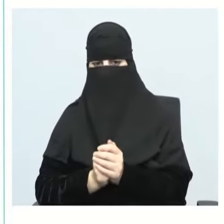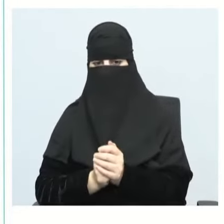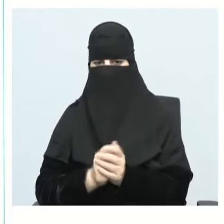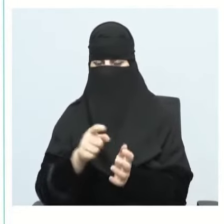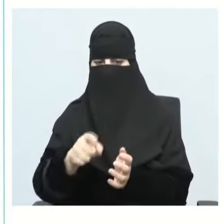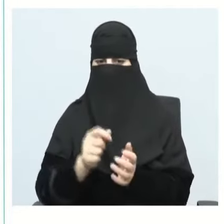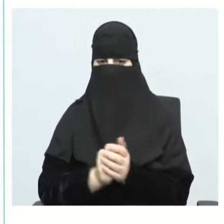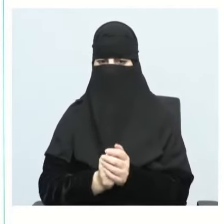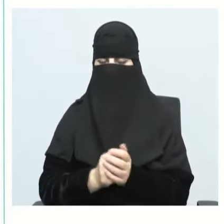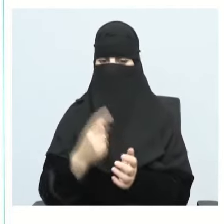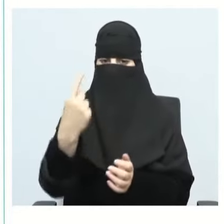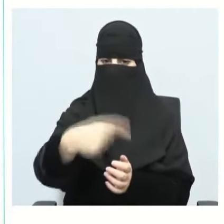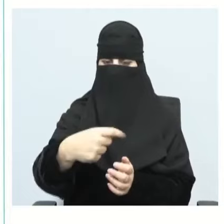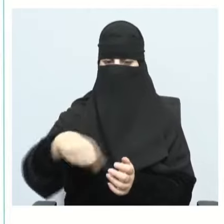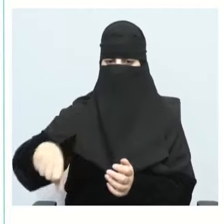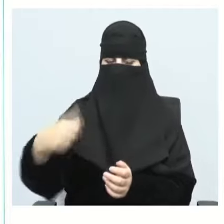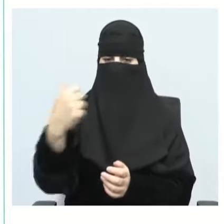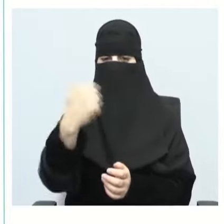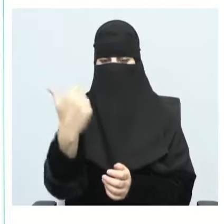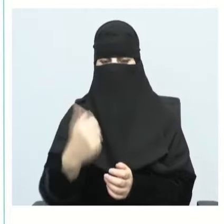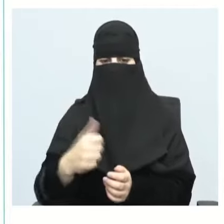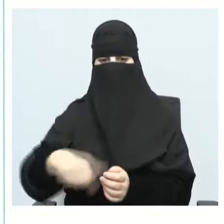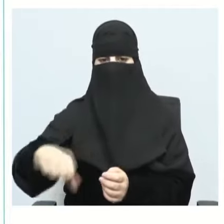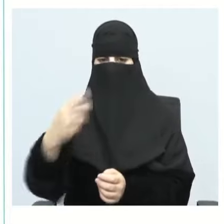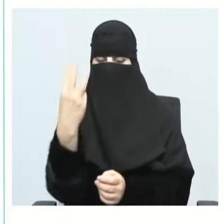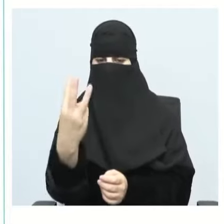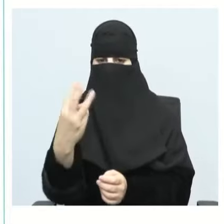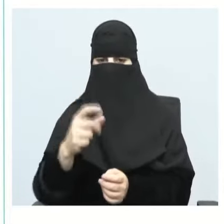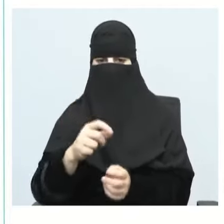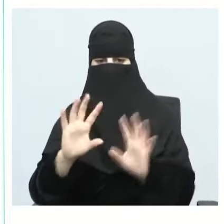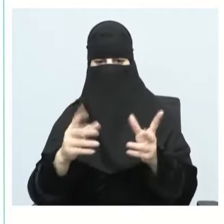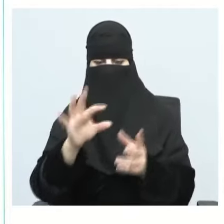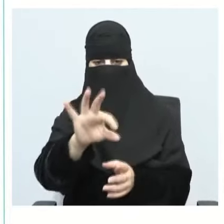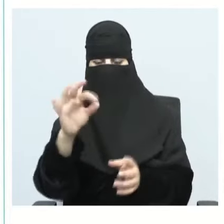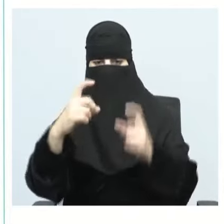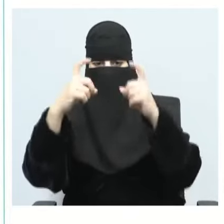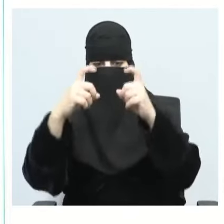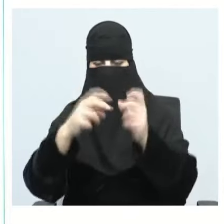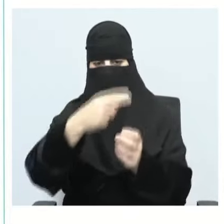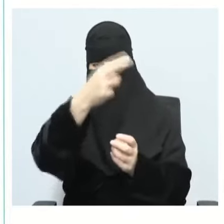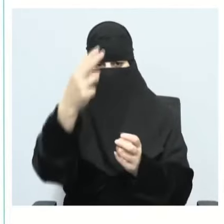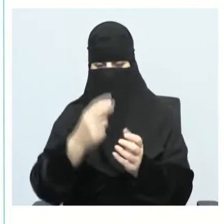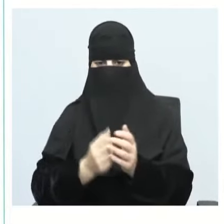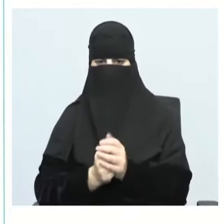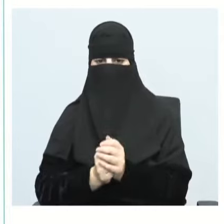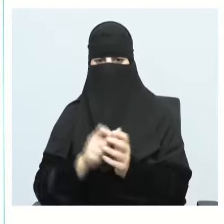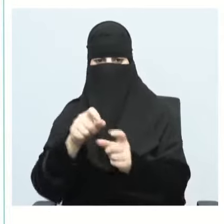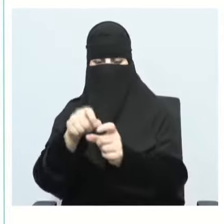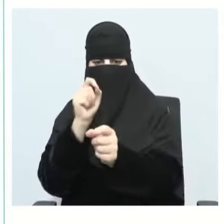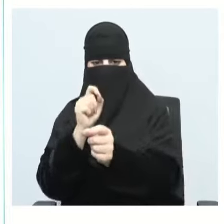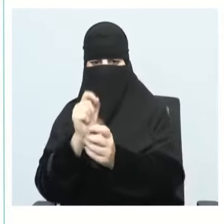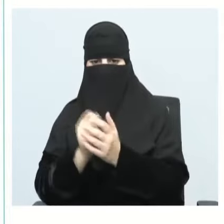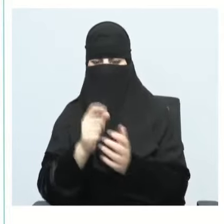عندي الان انا عشره وست نقاط ثلاث نقاط طبعا انا جبتها هذه من الرسمه حق لوحه السياره لاحظ معي